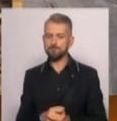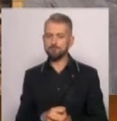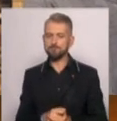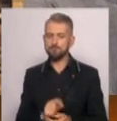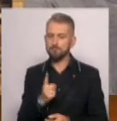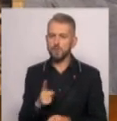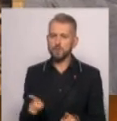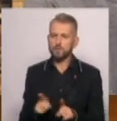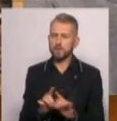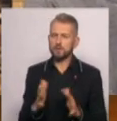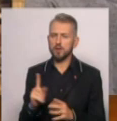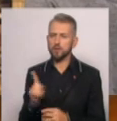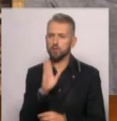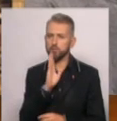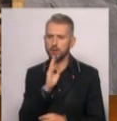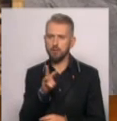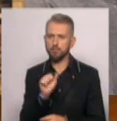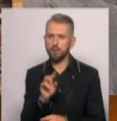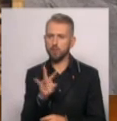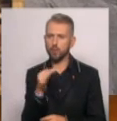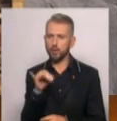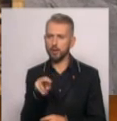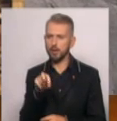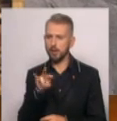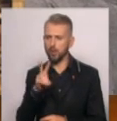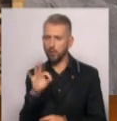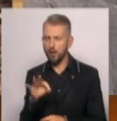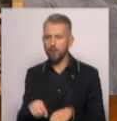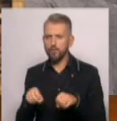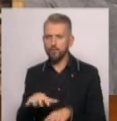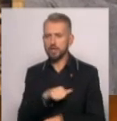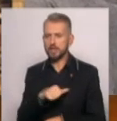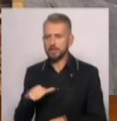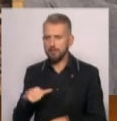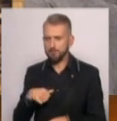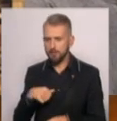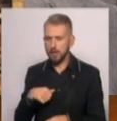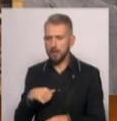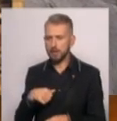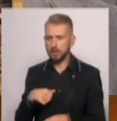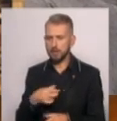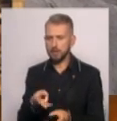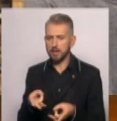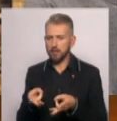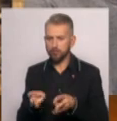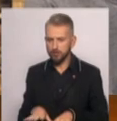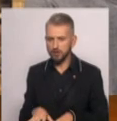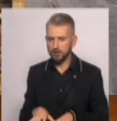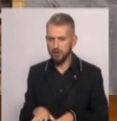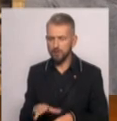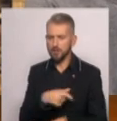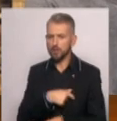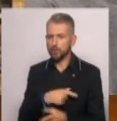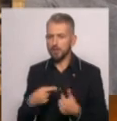Чому так склалося, що пані Наталя Маноленко вирішила сама, самостійно залишитися в депутатській